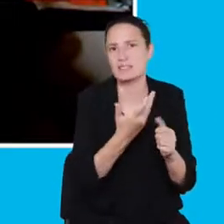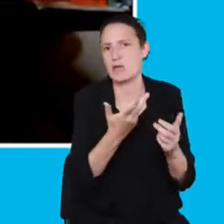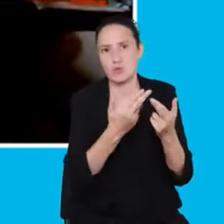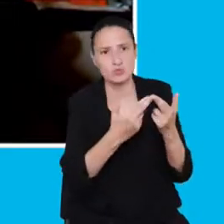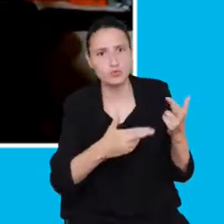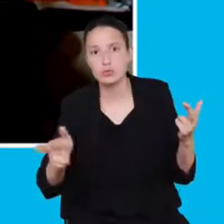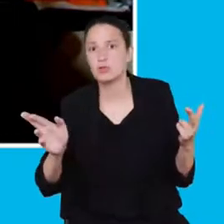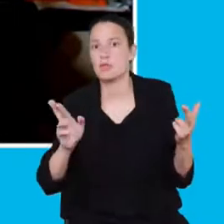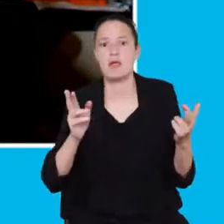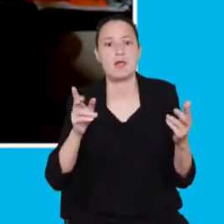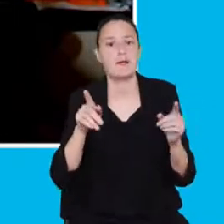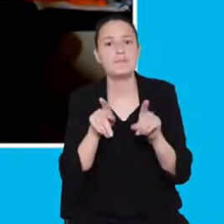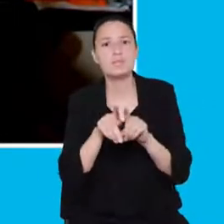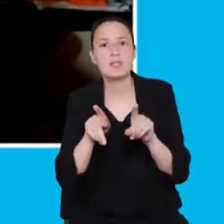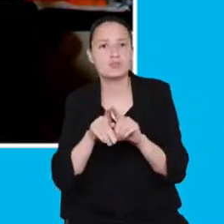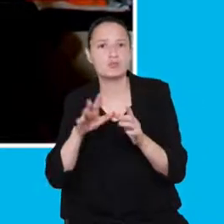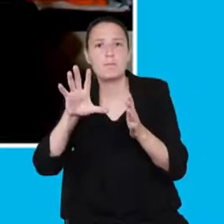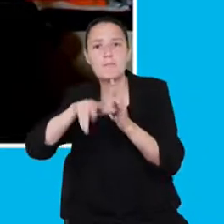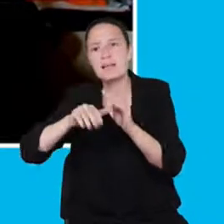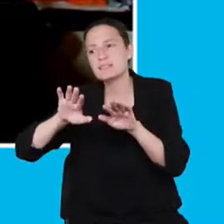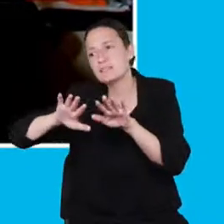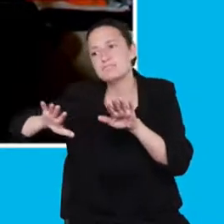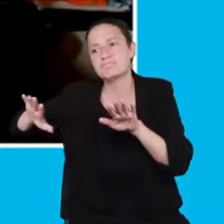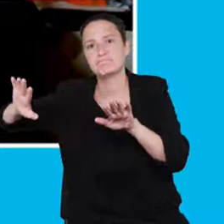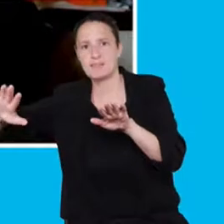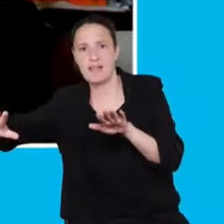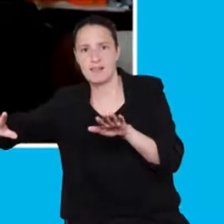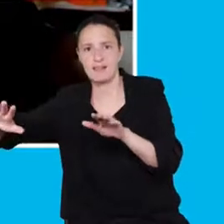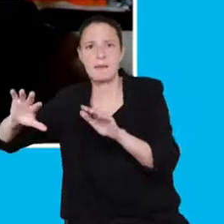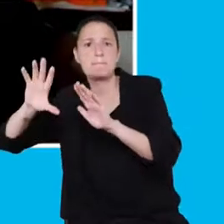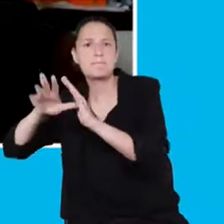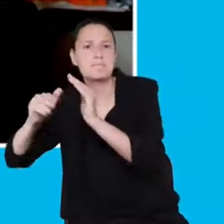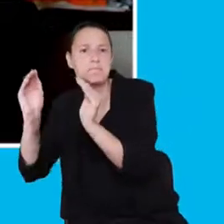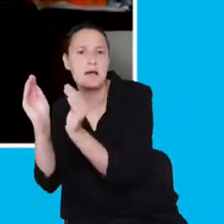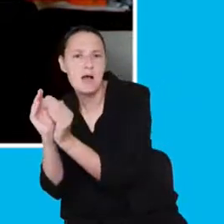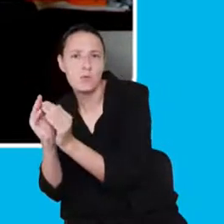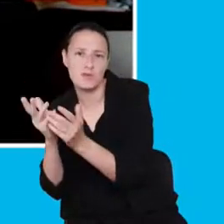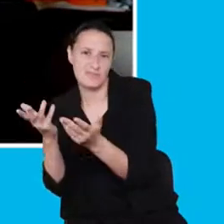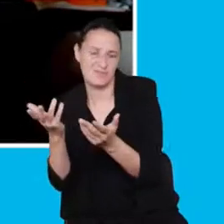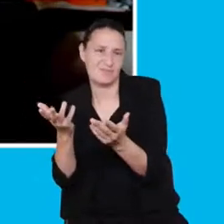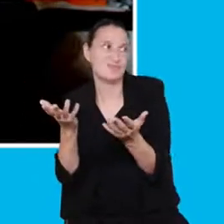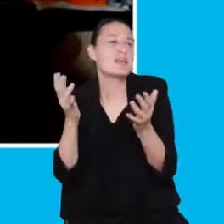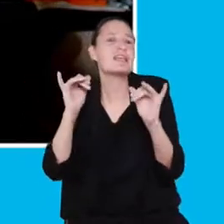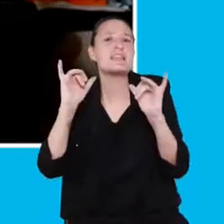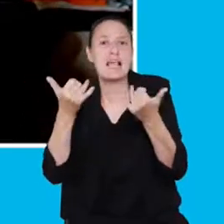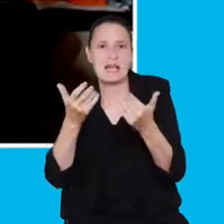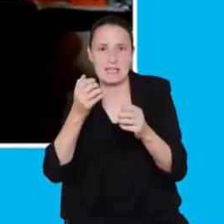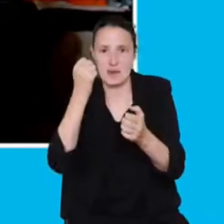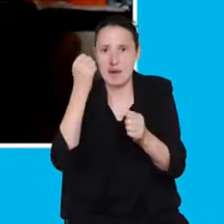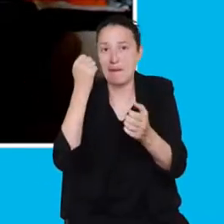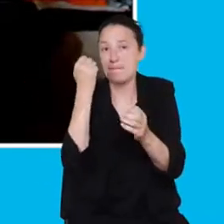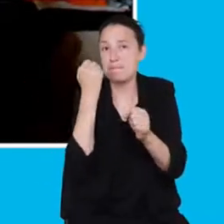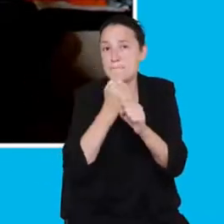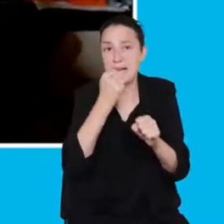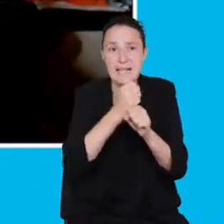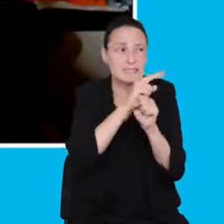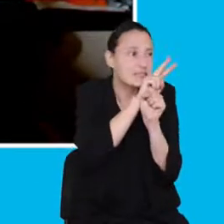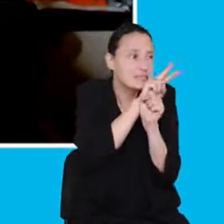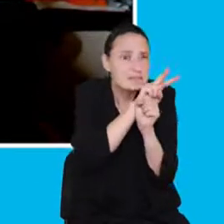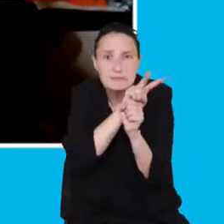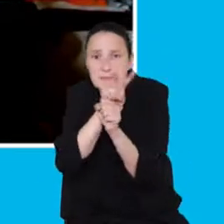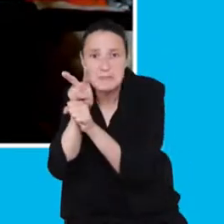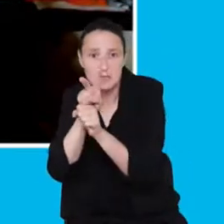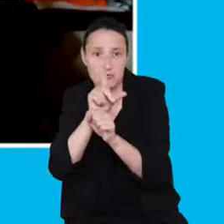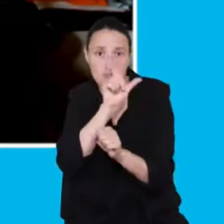nakładczej, no, o prowincji. Tam po prostu żaden inspektor pracy nie ma szans dotrzeć, a nawet jakby dotarł, to co